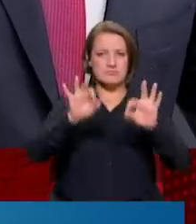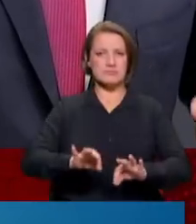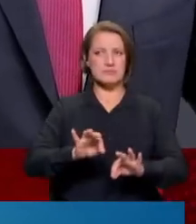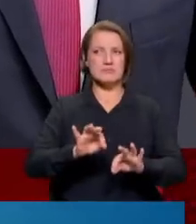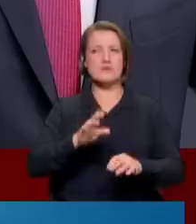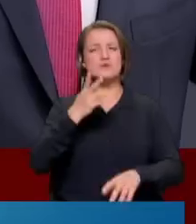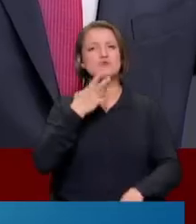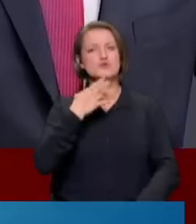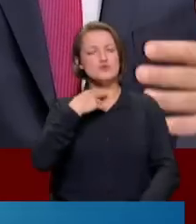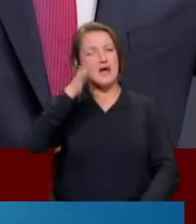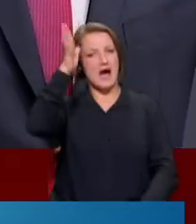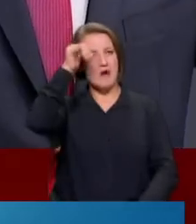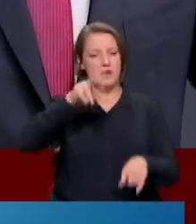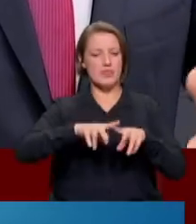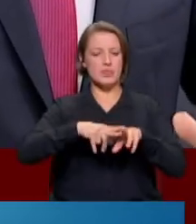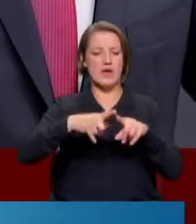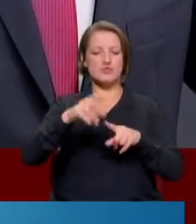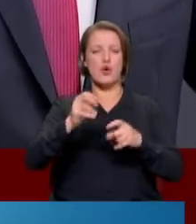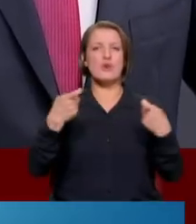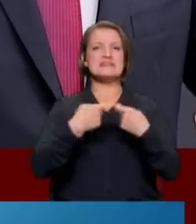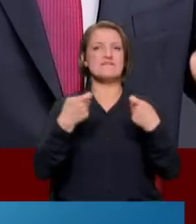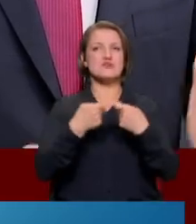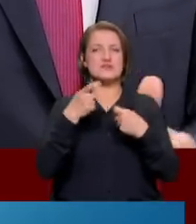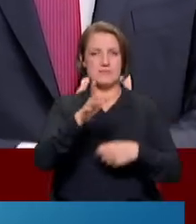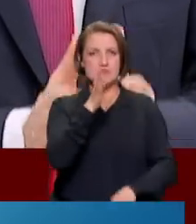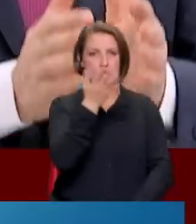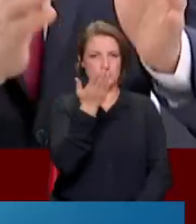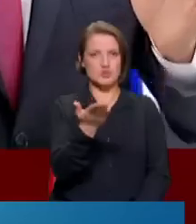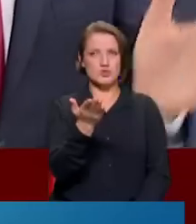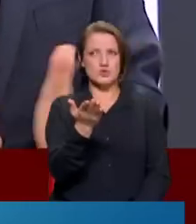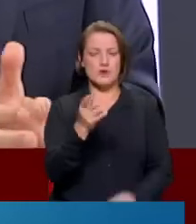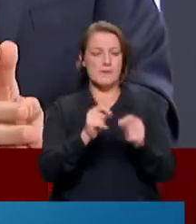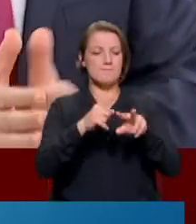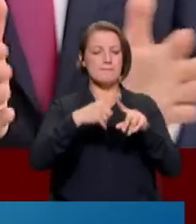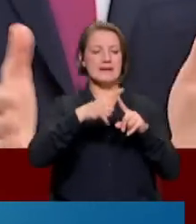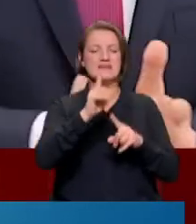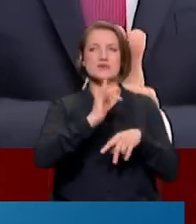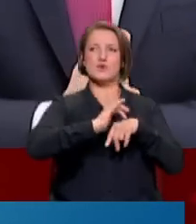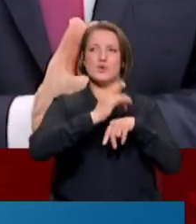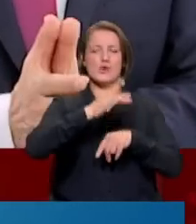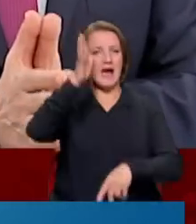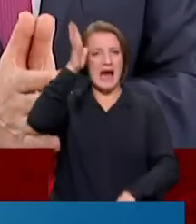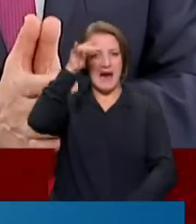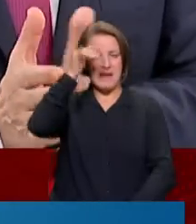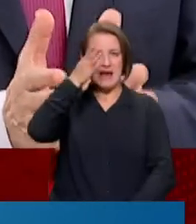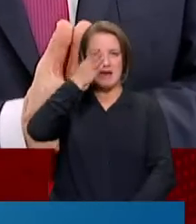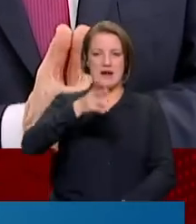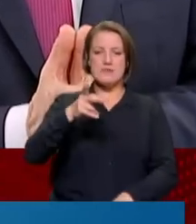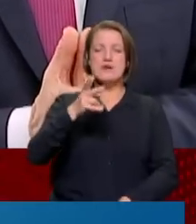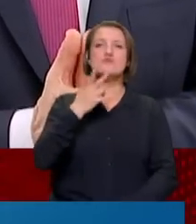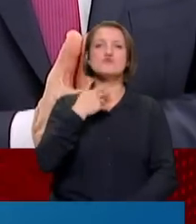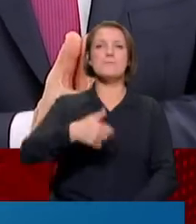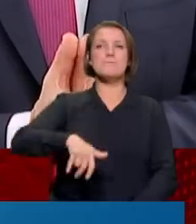Ukrayna veya Rusya ABD NATO Savaşı'nda biliyorsunuz Batı ülkeleri ABD devreye girerek